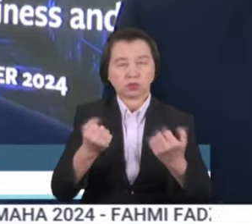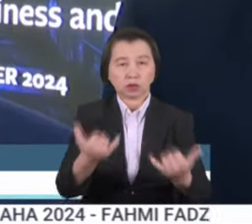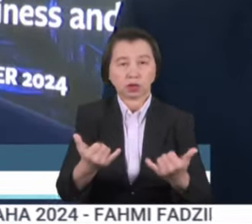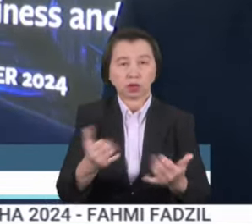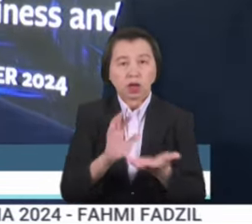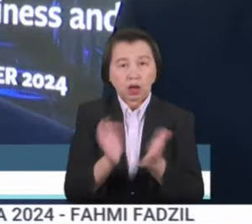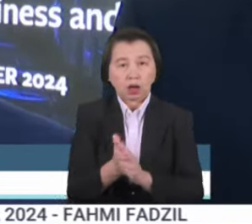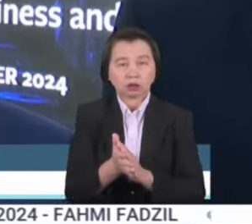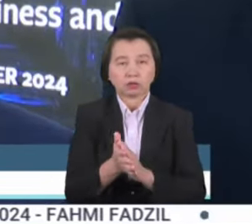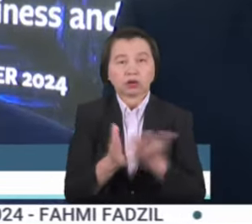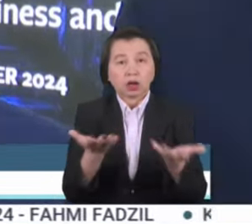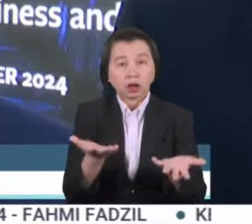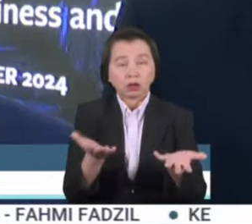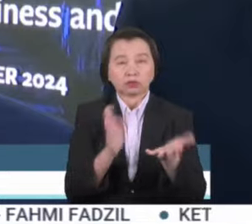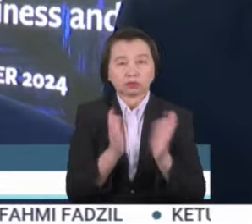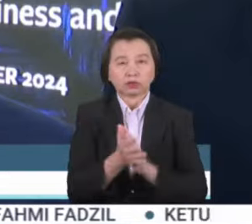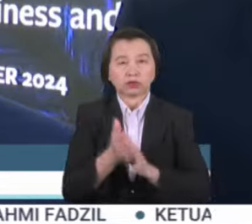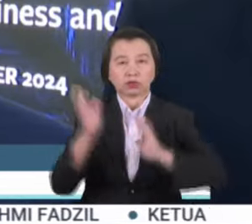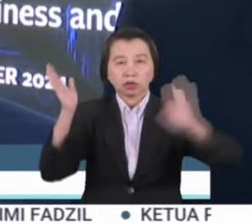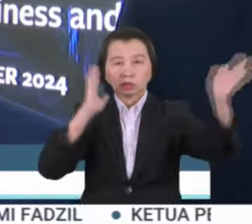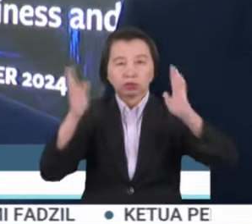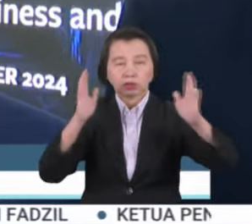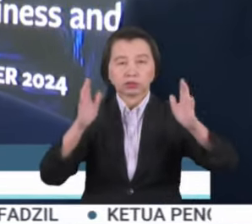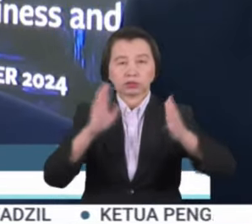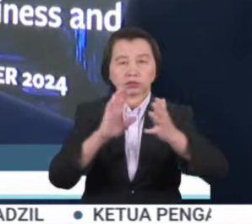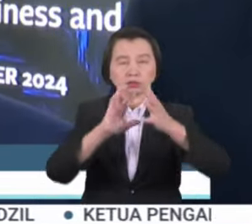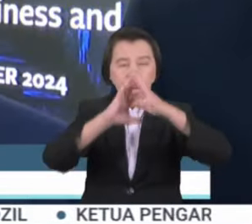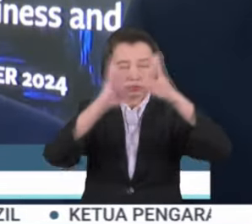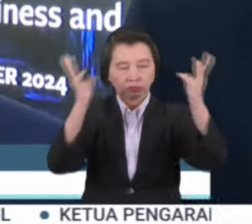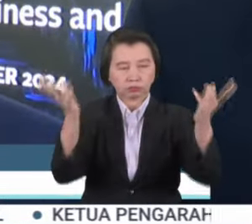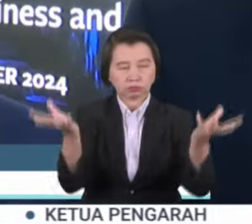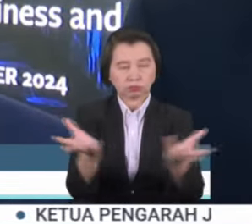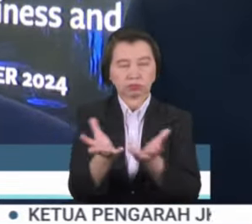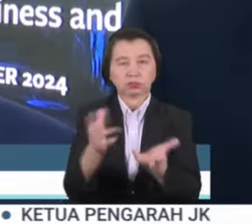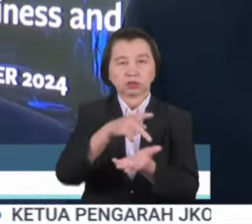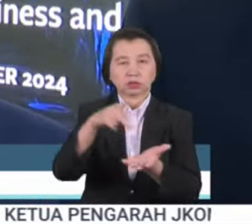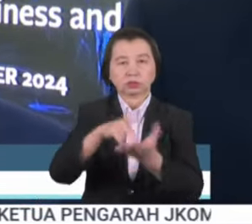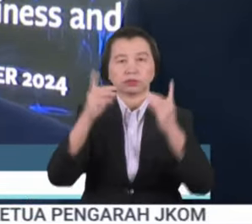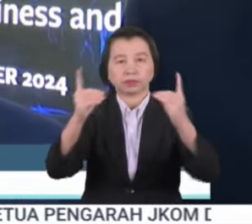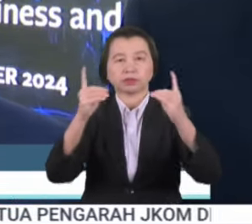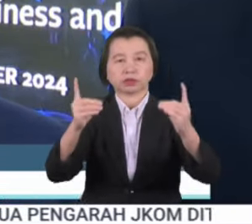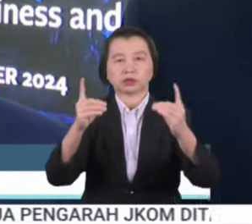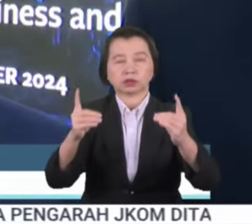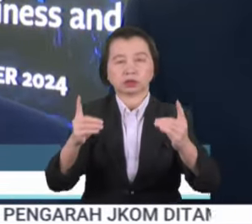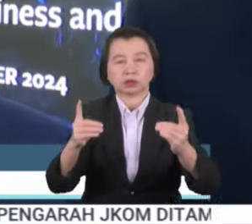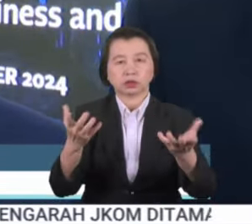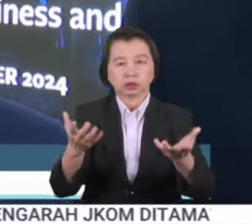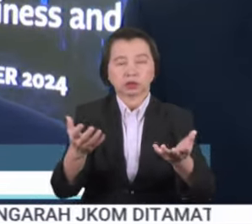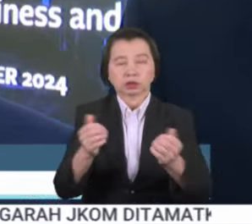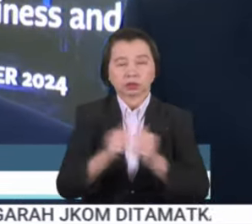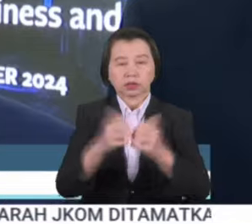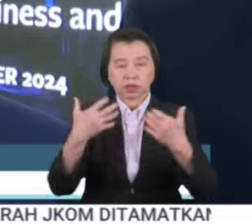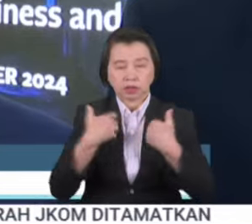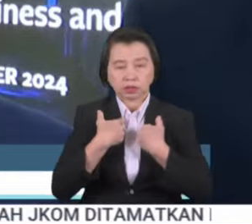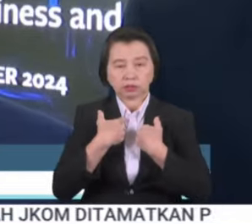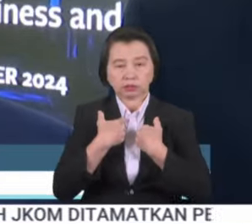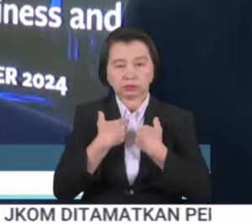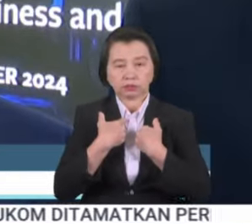untuk menjadikan Malaysia ini sebagai global hub pendidikan. Jadi dengan adanya